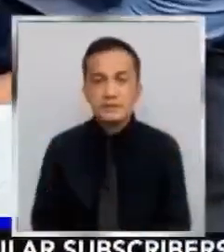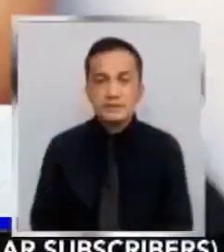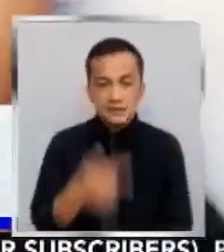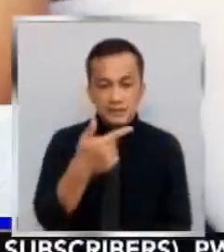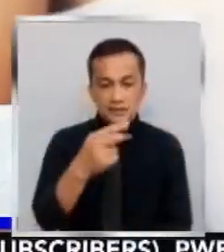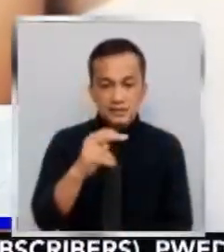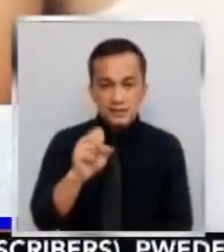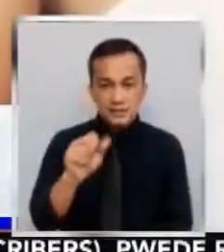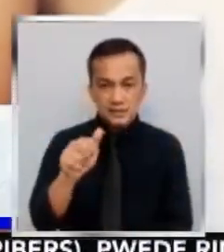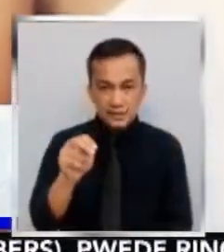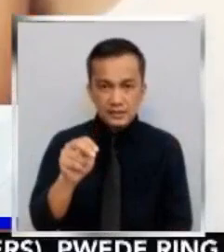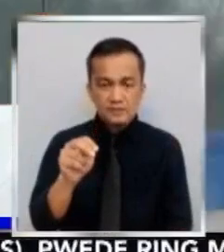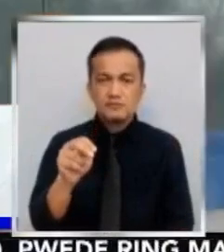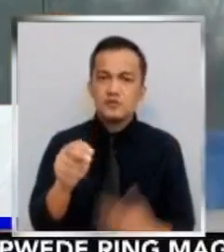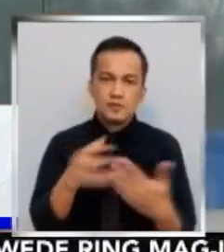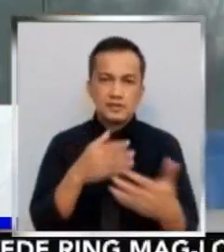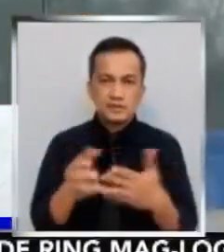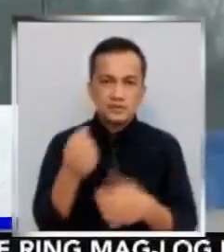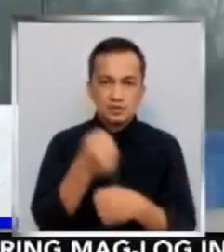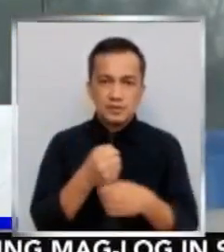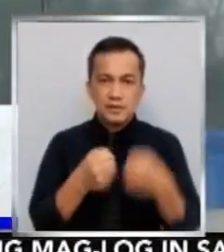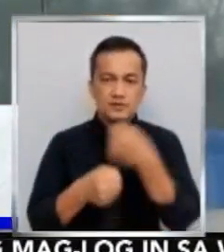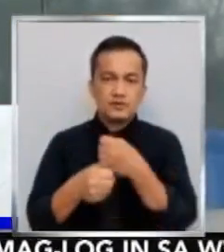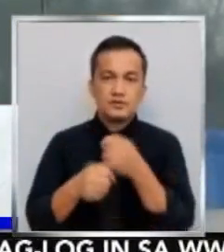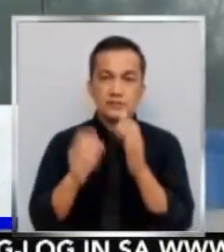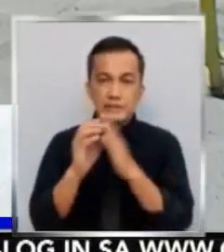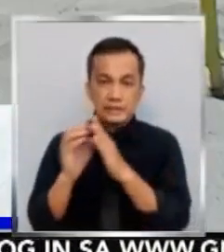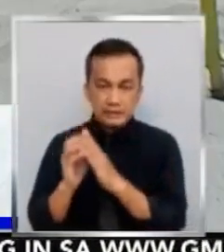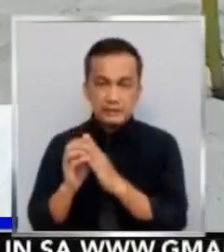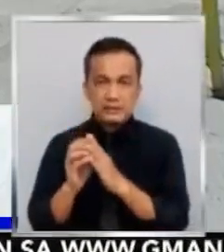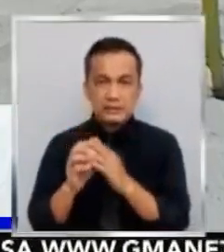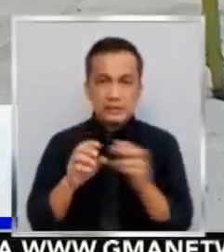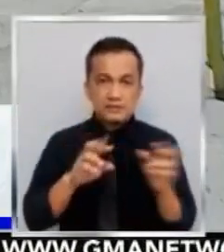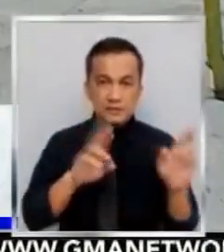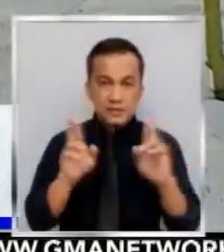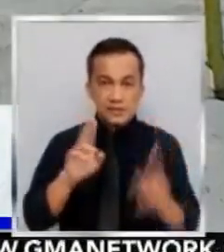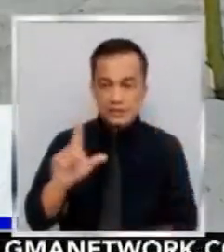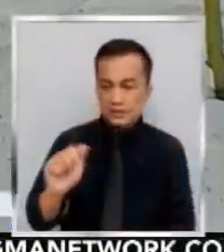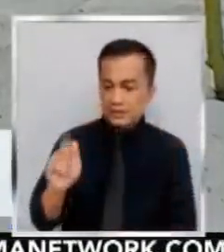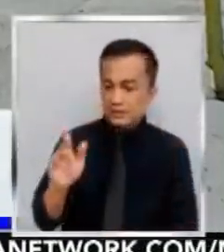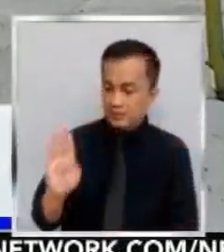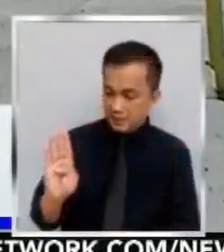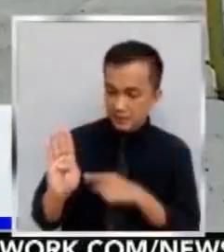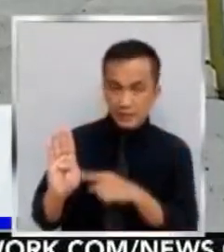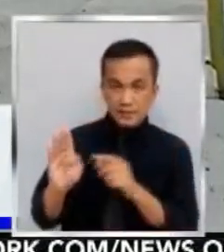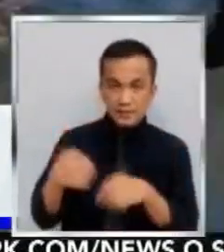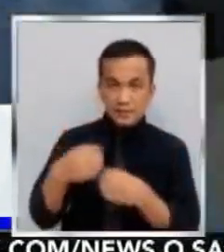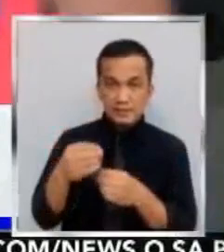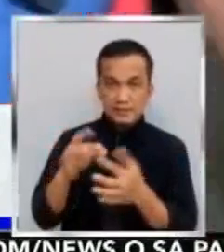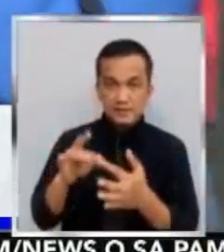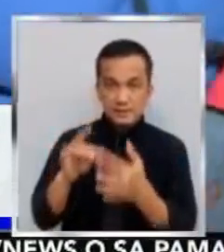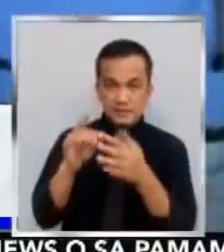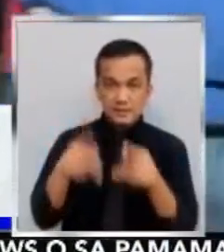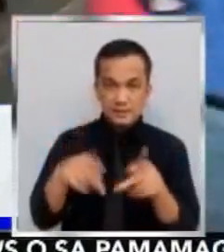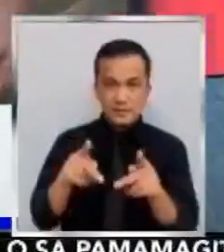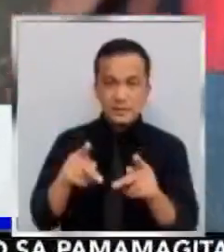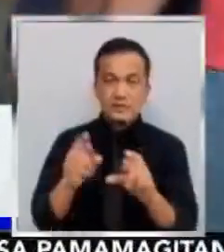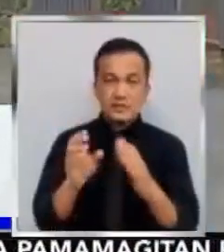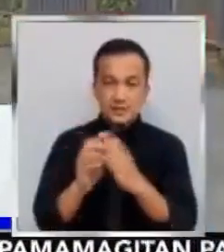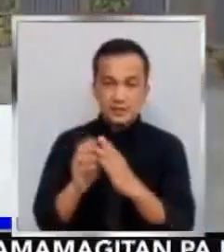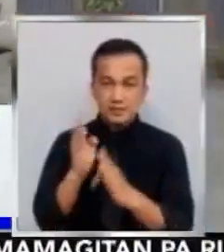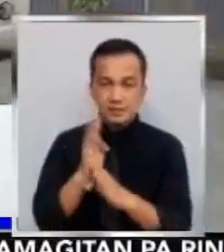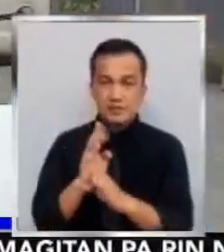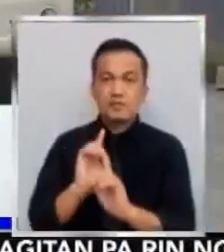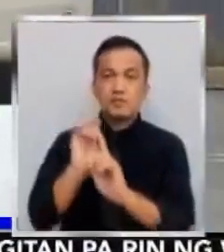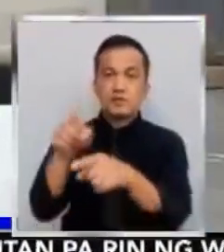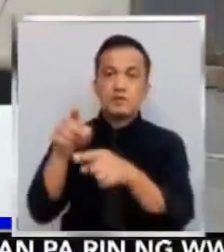maging sa Cotabato City. Handa naman daw ang LTFRB na magbigay ng special permit sa mga city buses na bumiyahe pa probinsya